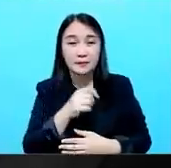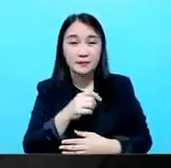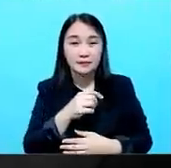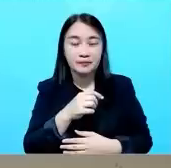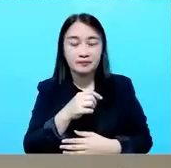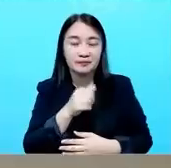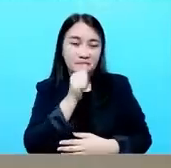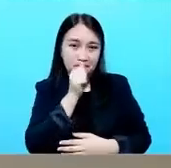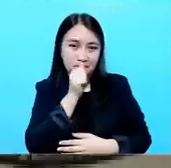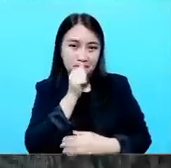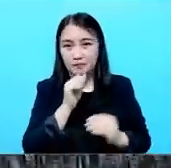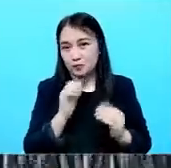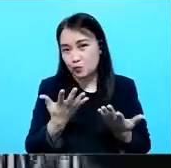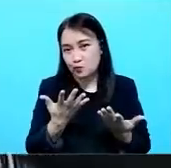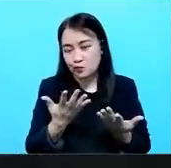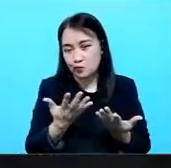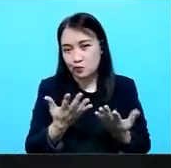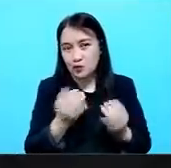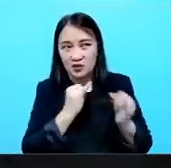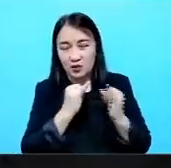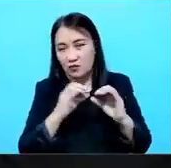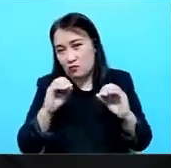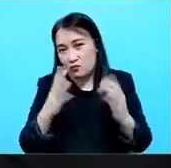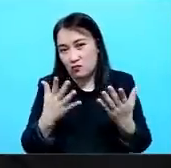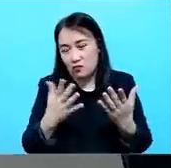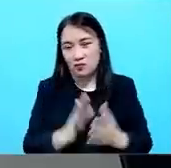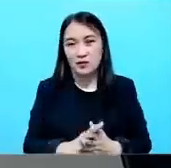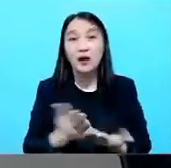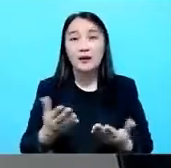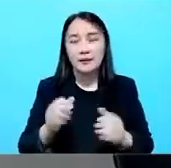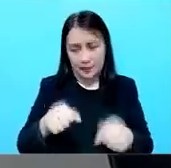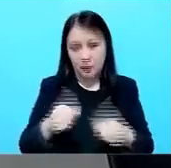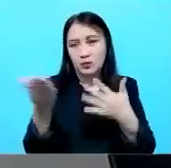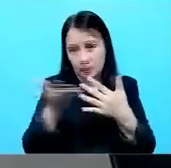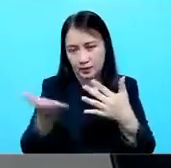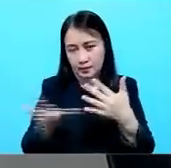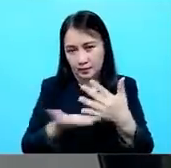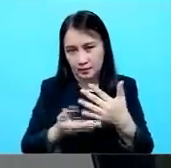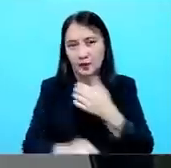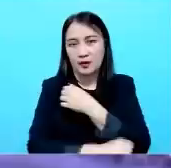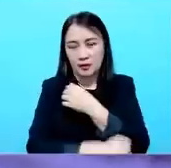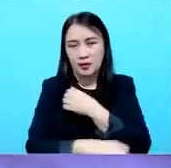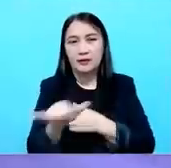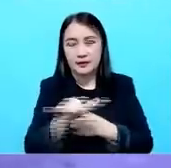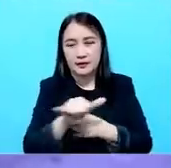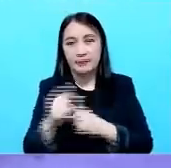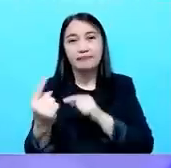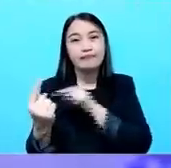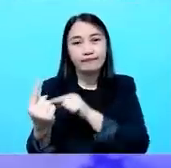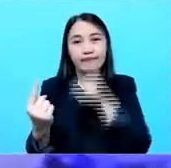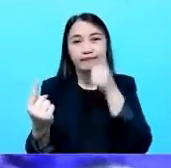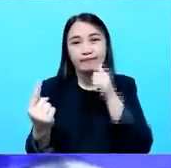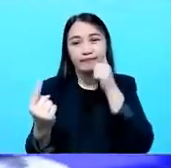ang Filipino-Chinese pero desidido raw siyang ituloy ang demanda sa mga hold-upper kabilang na ang babaeng nagpaibig sa kanya. Mahaharap ang